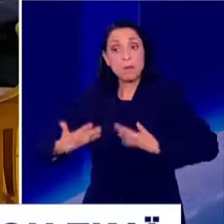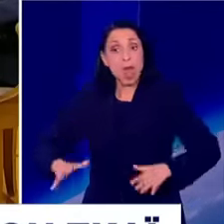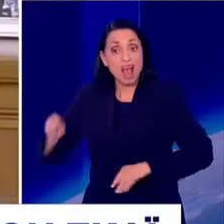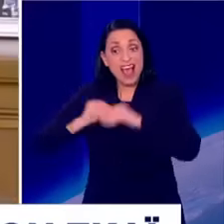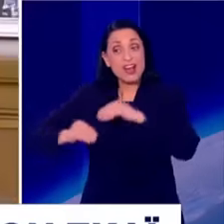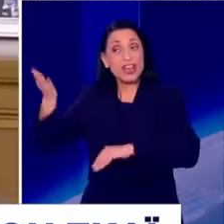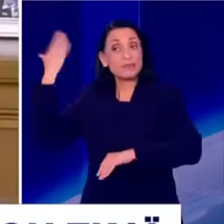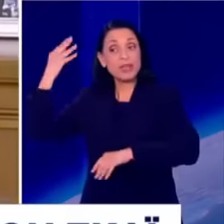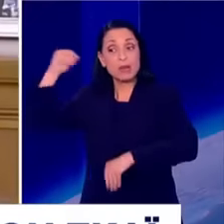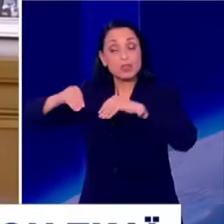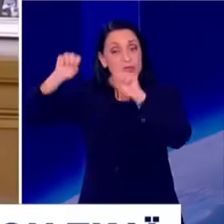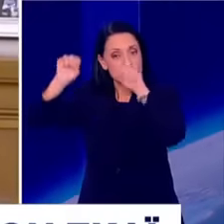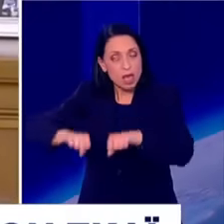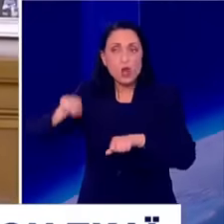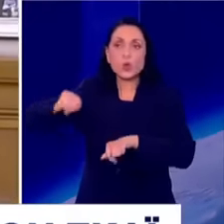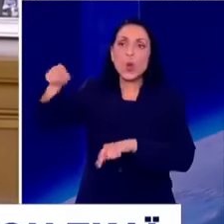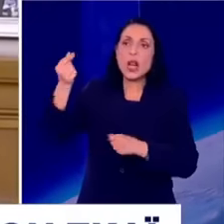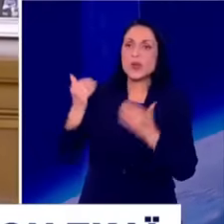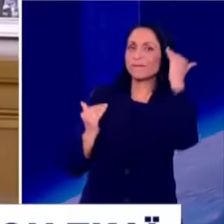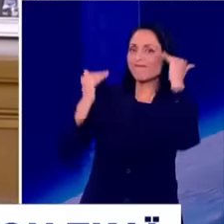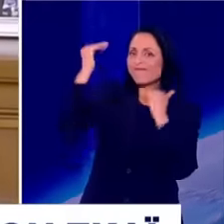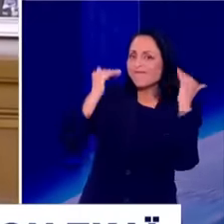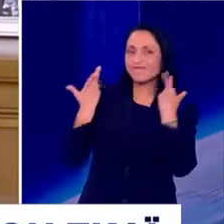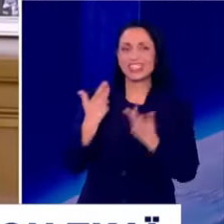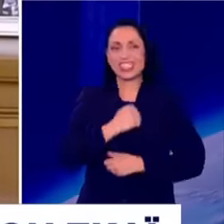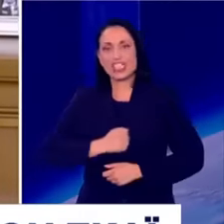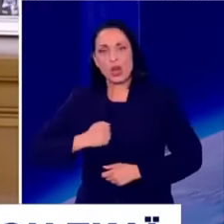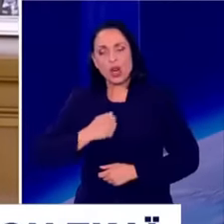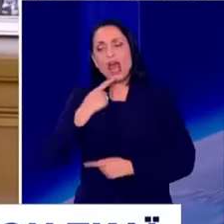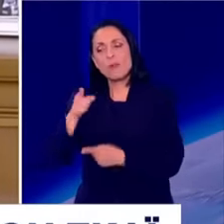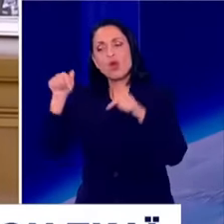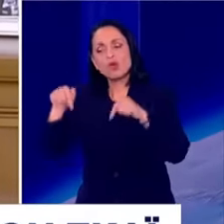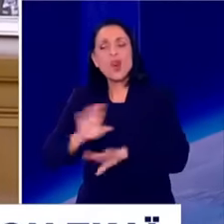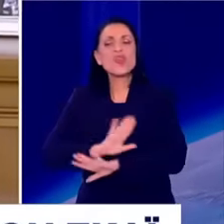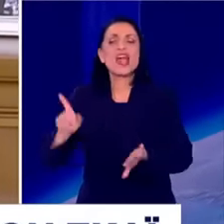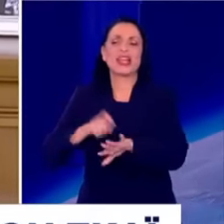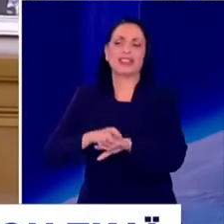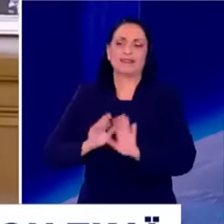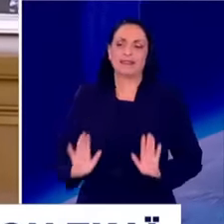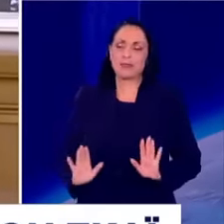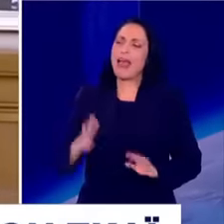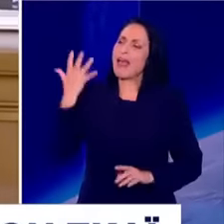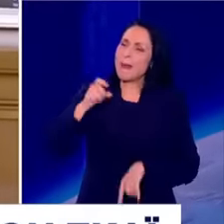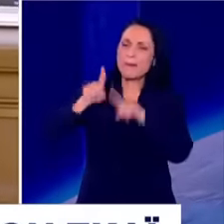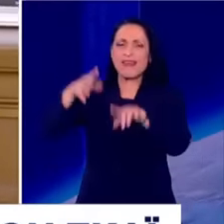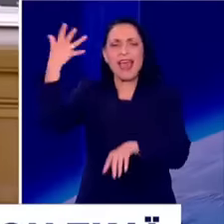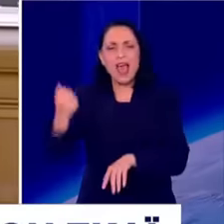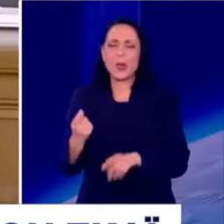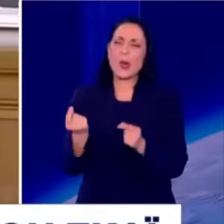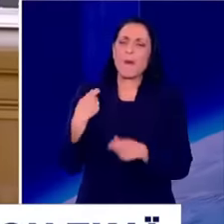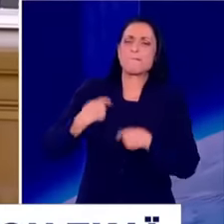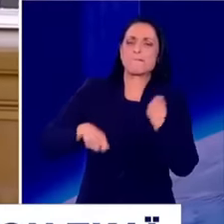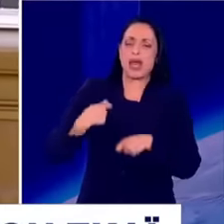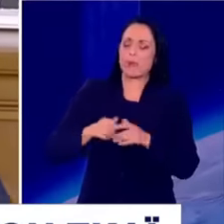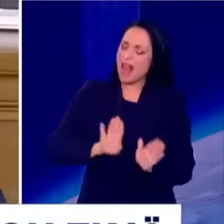και μπορεί τώρα να έχουν ενδιασμούς, στεναχώριες και να τους πούμε δεν είναι η ώρα τώρα να τις εκφράσετε. Τα όποια μικρά παράπονα να τα αφήσουμε στην άκρη,